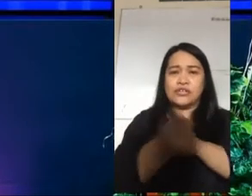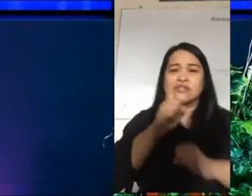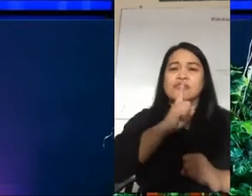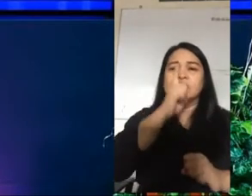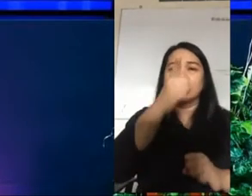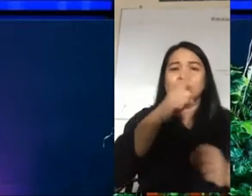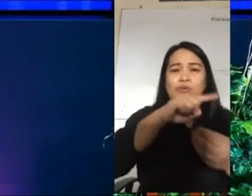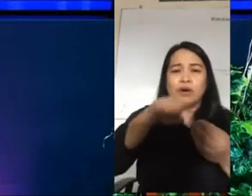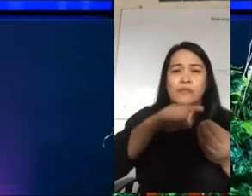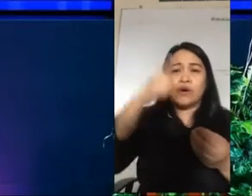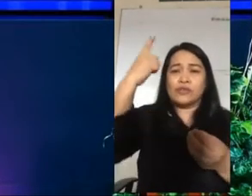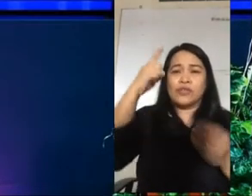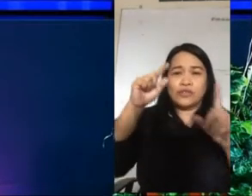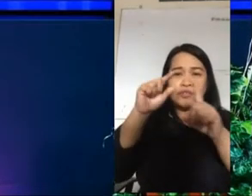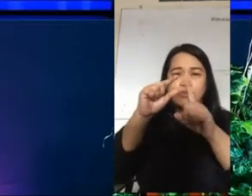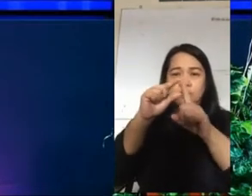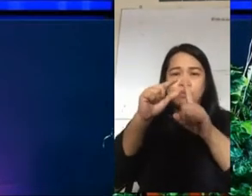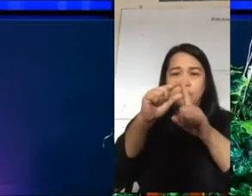ng Diyos.